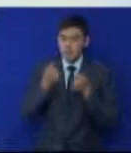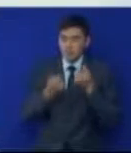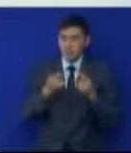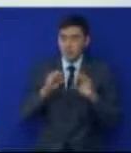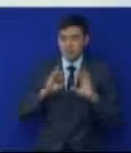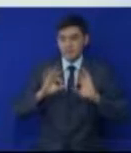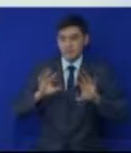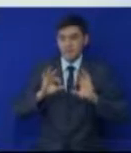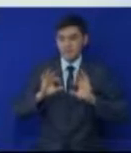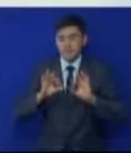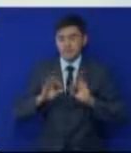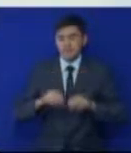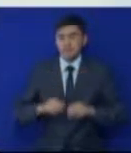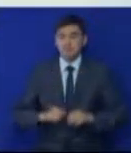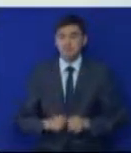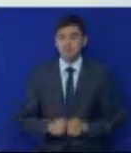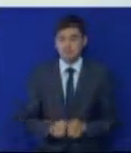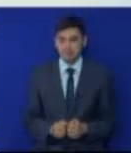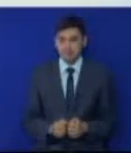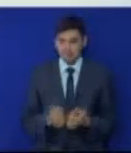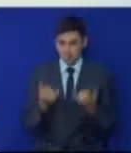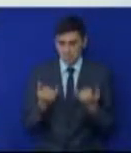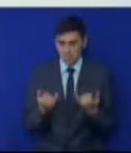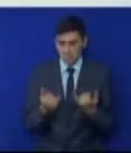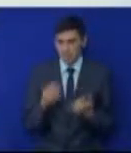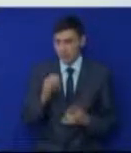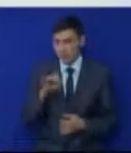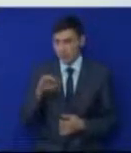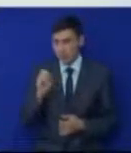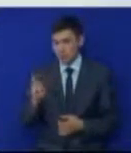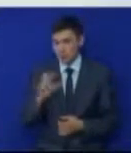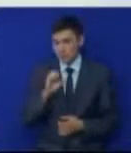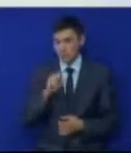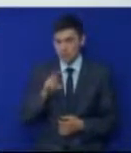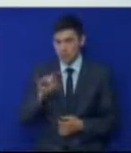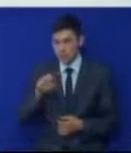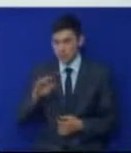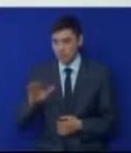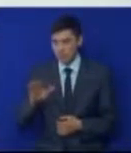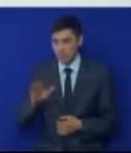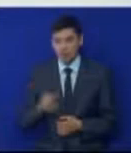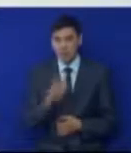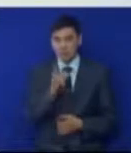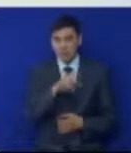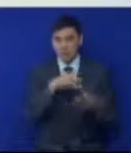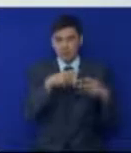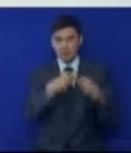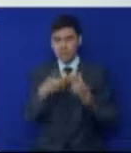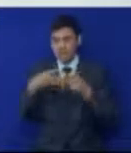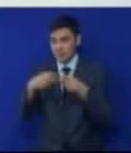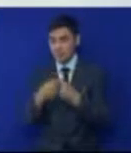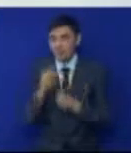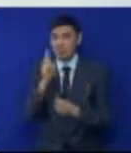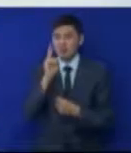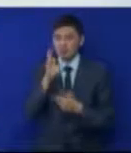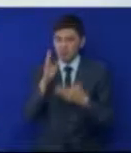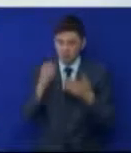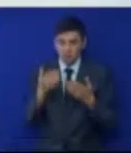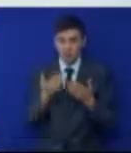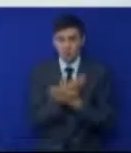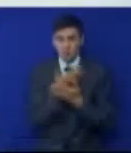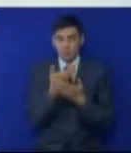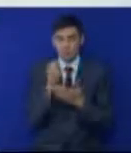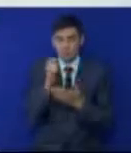Осы және өзге де жаңалықтар жөнінде толығырақ. Бүгін қала әкімі Ермак Сәлімов екі отбасына пәтер кілттерін табыс етті. Семейдегі